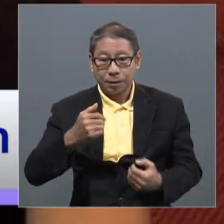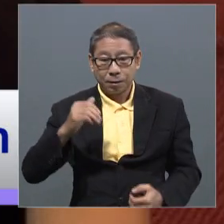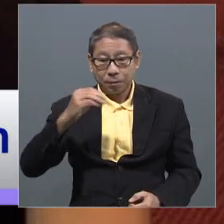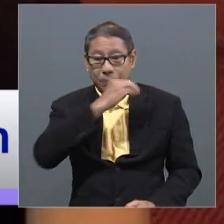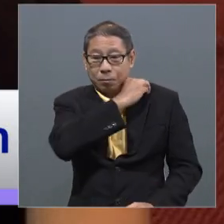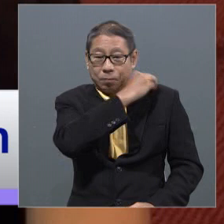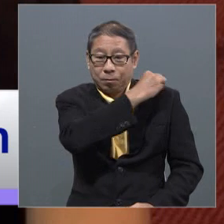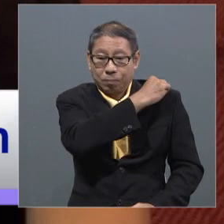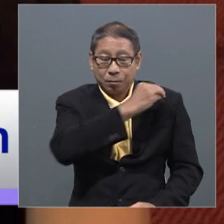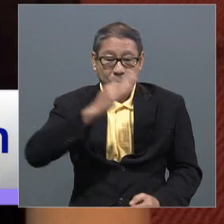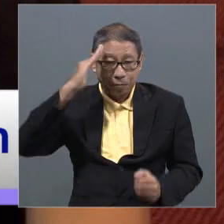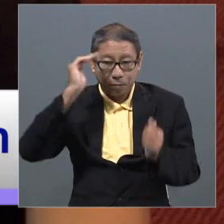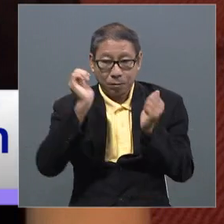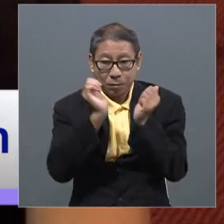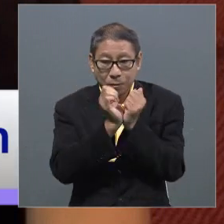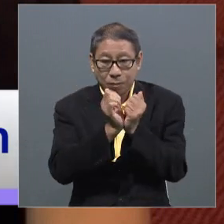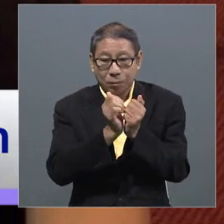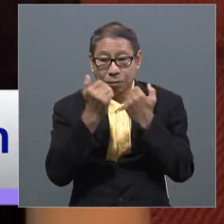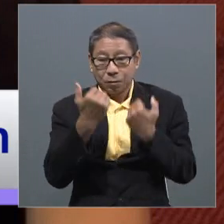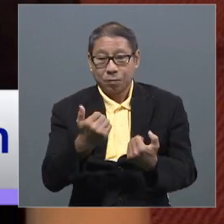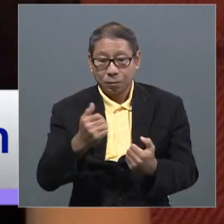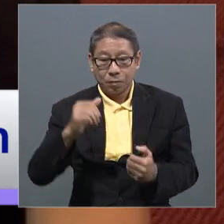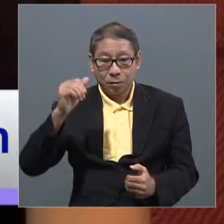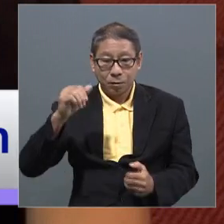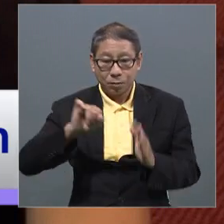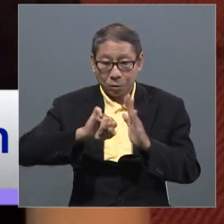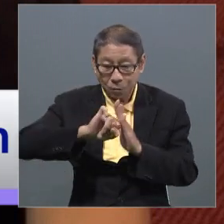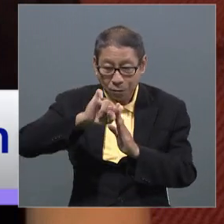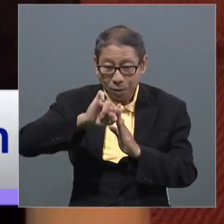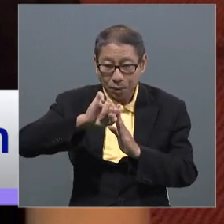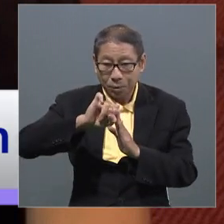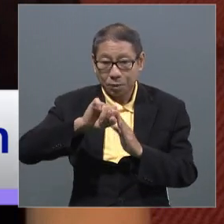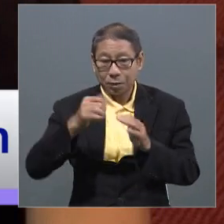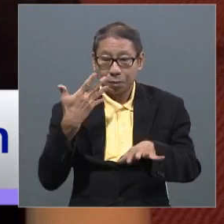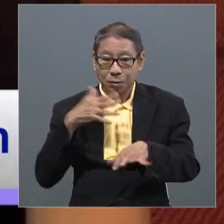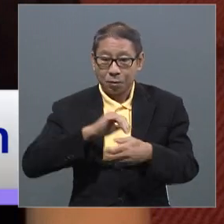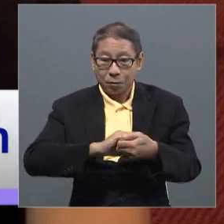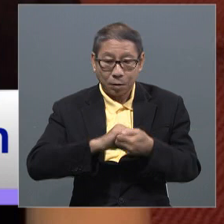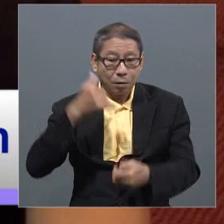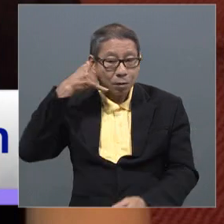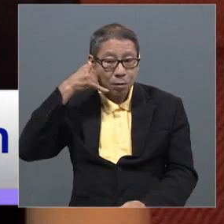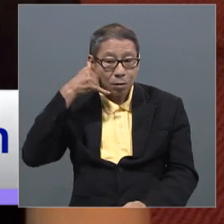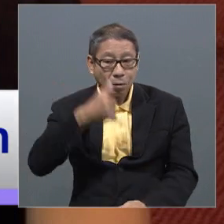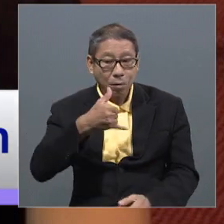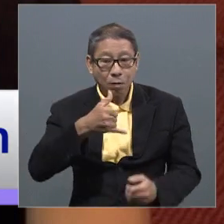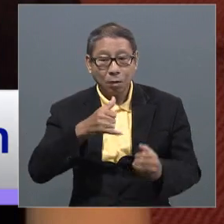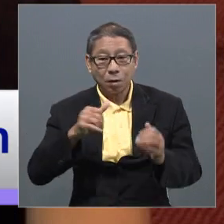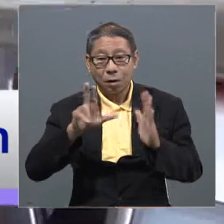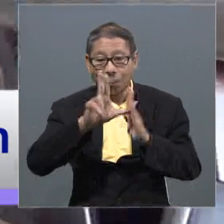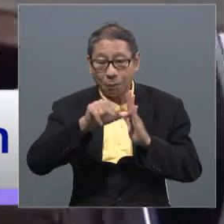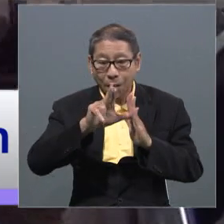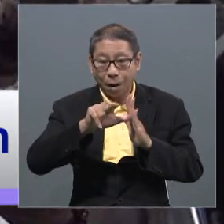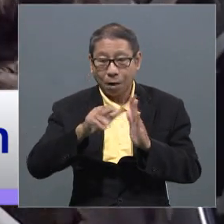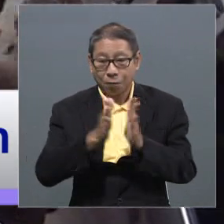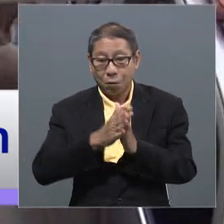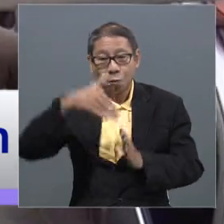สารวัตรเลยนะครับสังกัดอยู่สถานีตำรวจภูธรแห่งนึงในจังหวัดเชียงใหม่แต่ที่ต้องประสานมาที่ลำปางเนี่ยเพราะว่าเจ้าตัวเนี่ยมาบวช